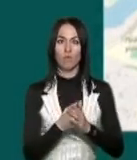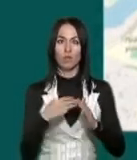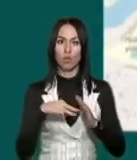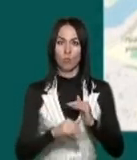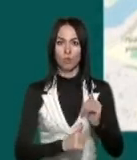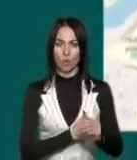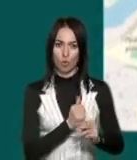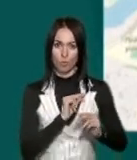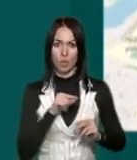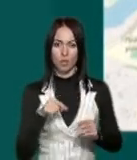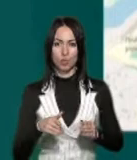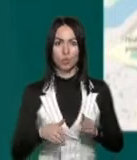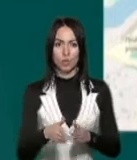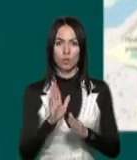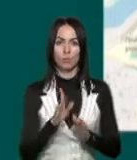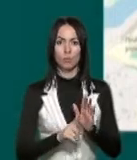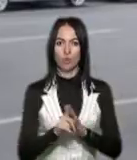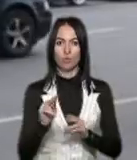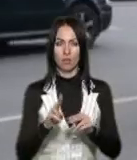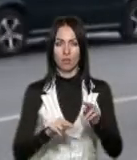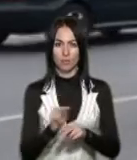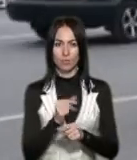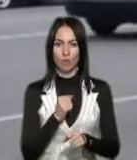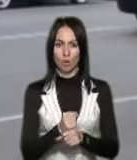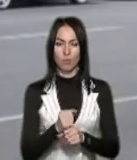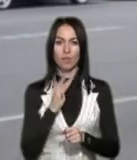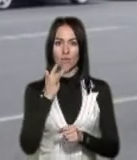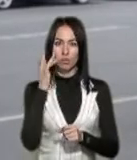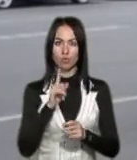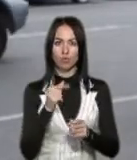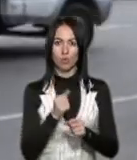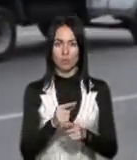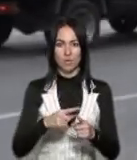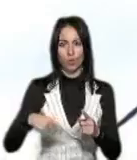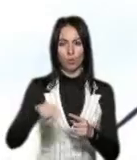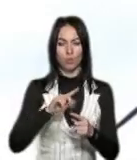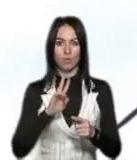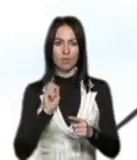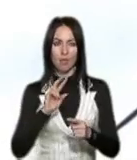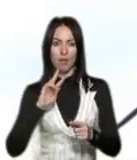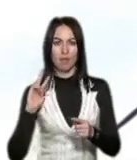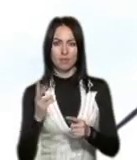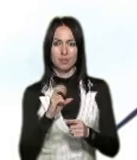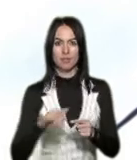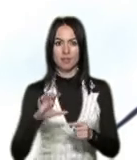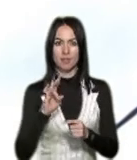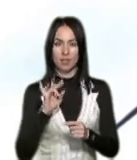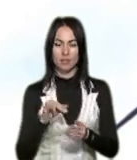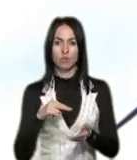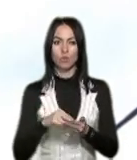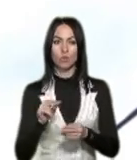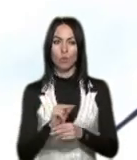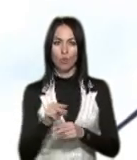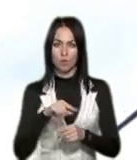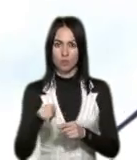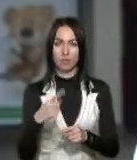праці. Цю лінію прокладати почали влітку, щоб замкнути тролейбусне коло на Салтівці. Будівництво коштуватиме майже 103 мільйони